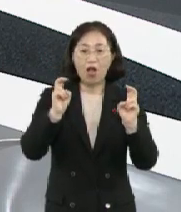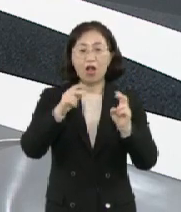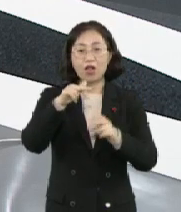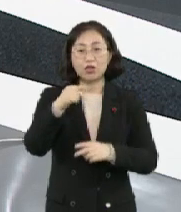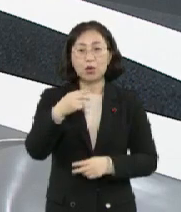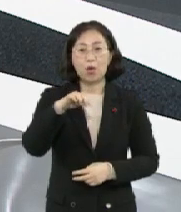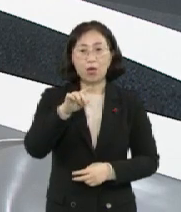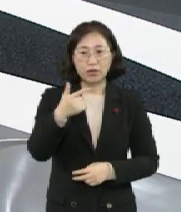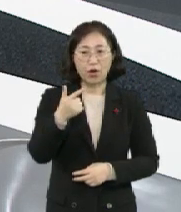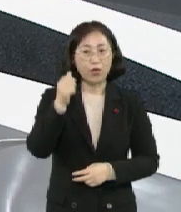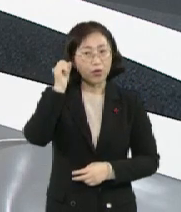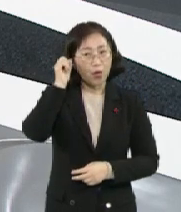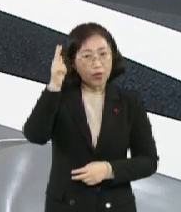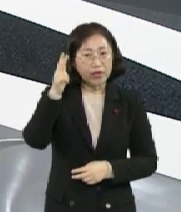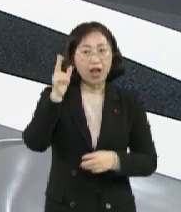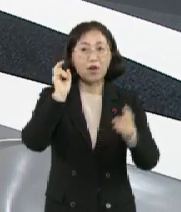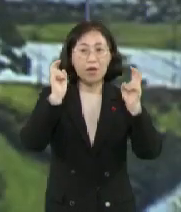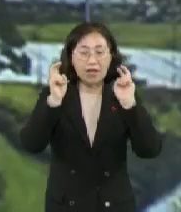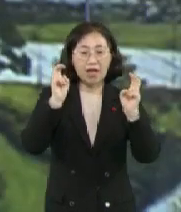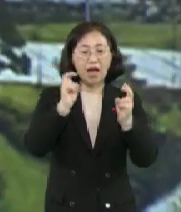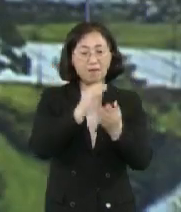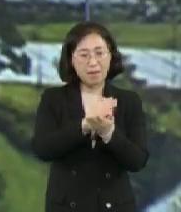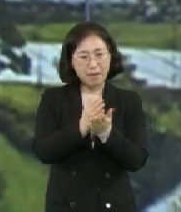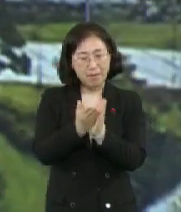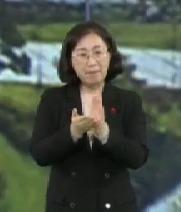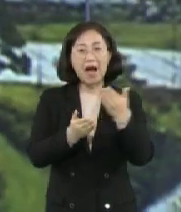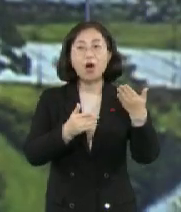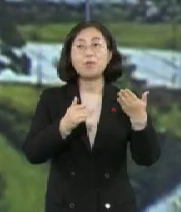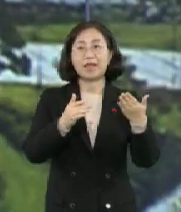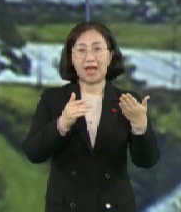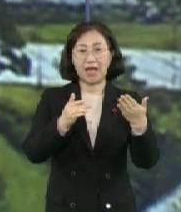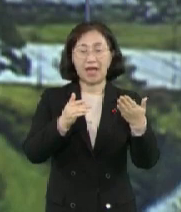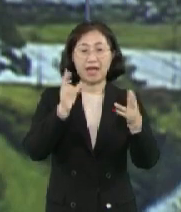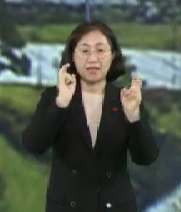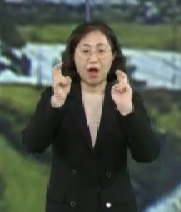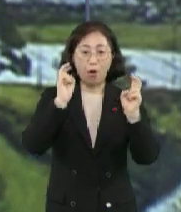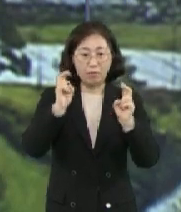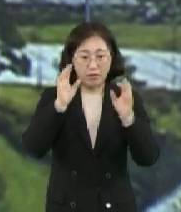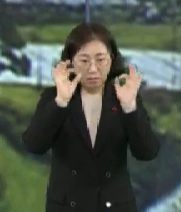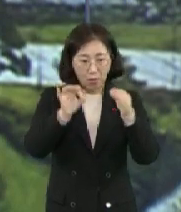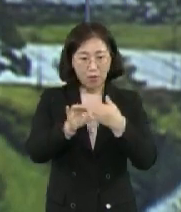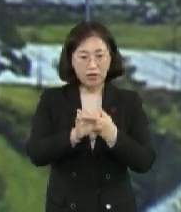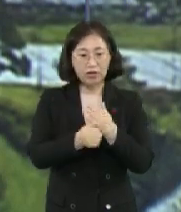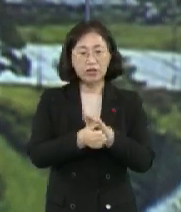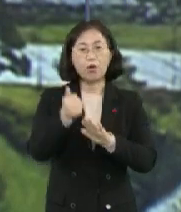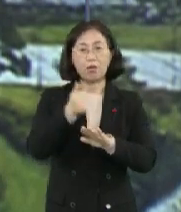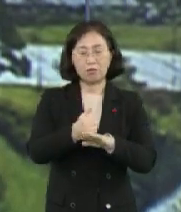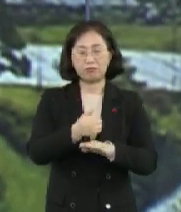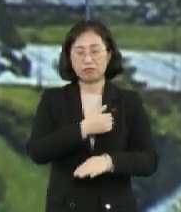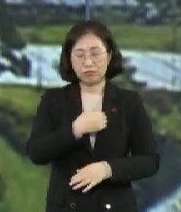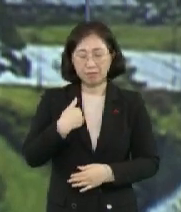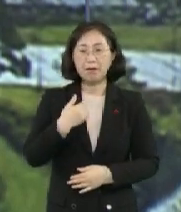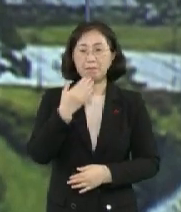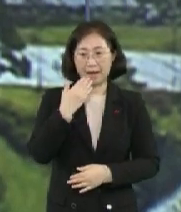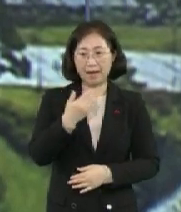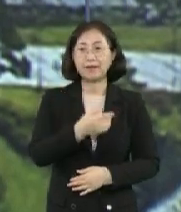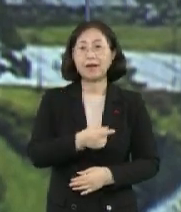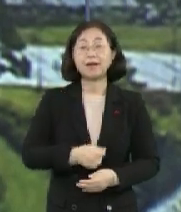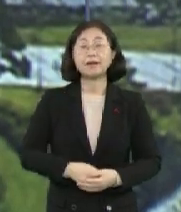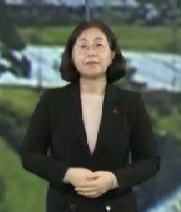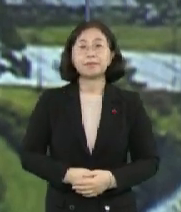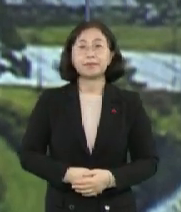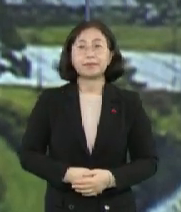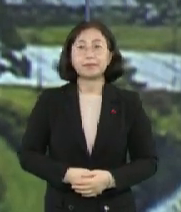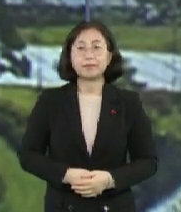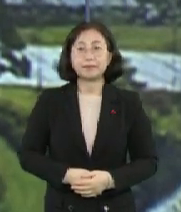조선호텔 앤 리조트 같은 경우는 누가 봐도 이 사업을 충분히 성공할 수 있는 여건과 능력을 가진 회사들이다 그런 말씀을